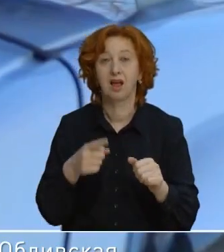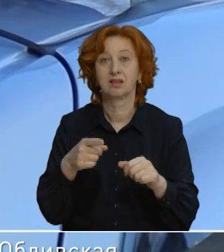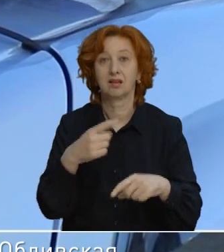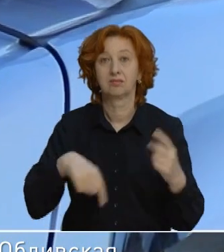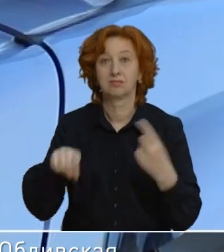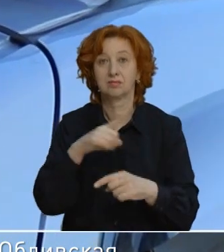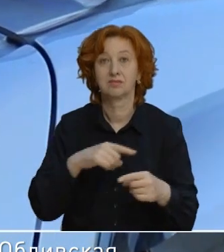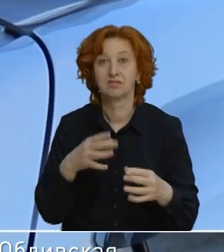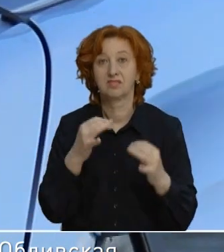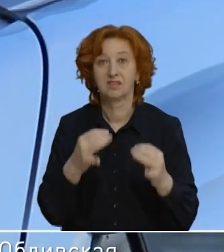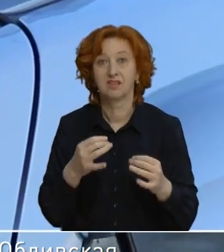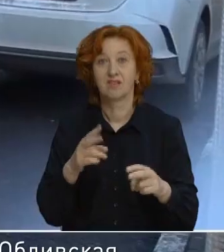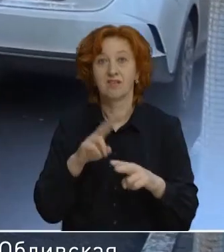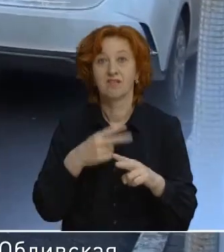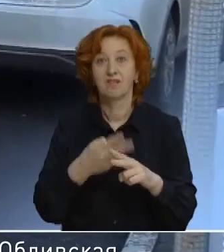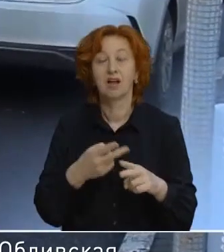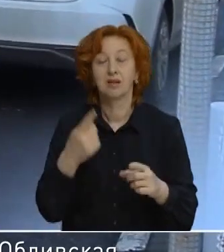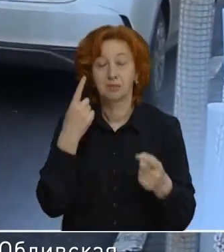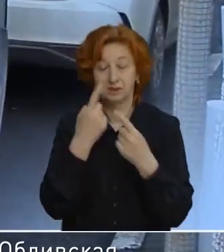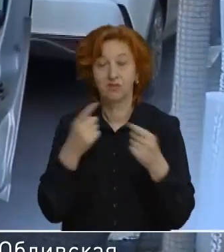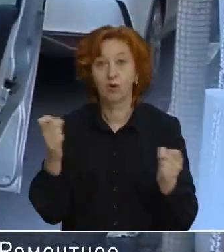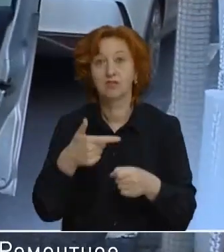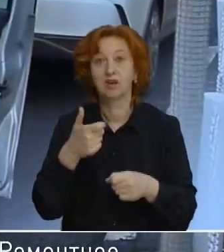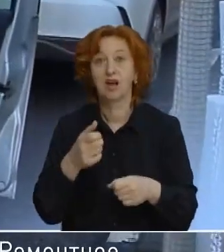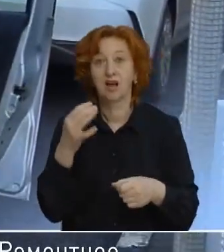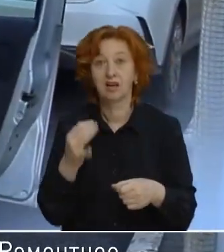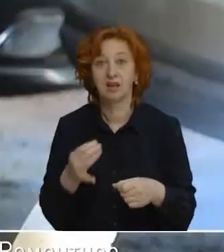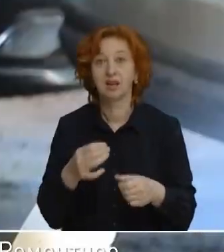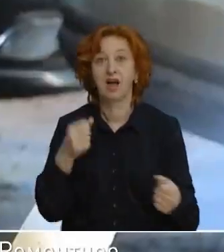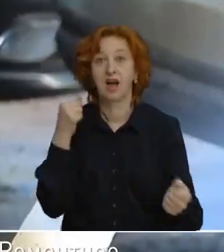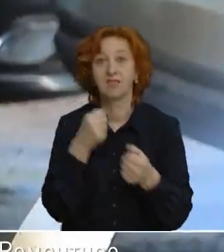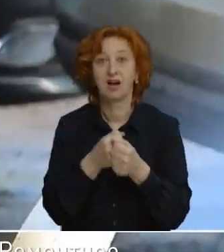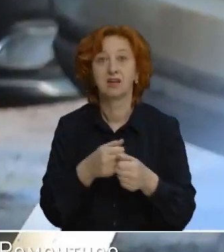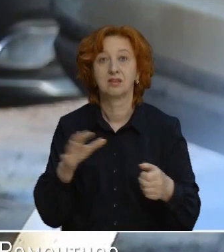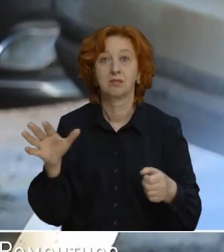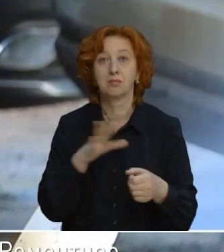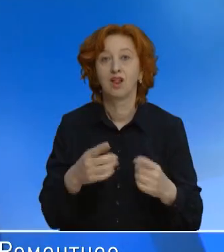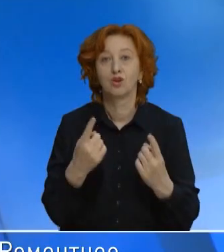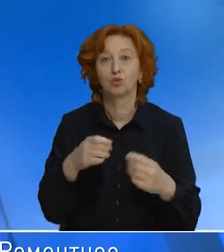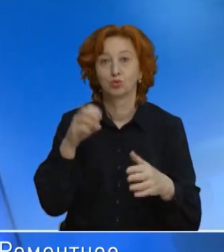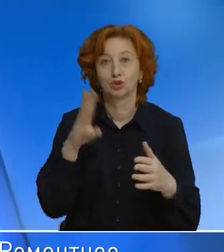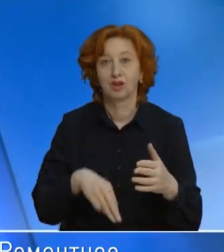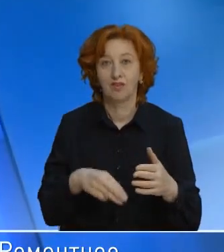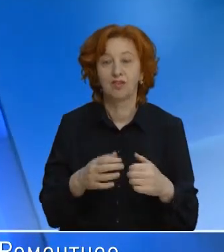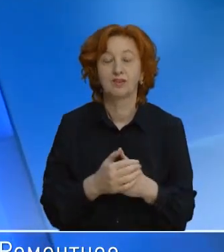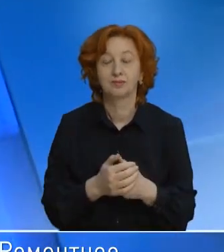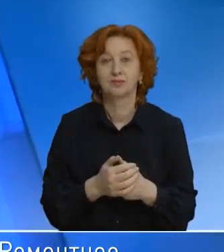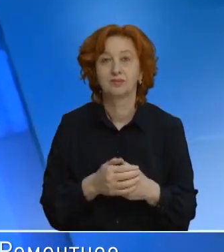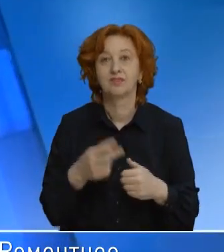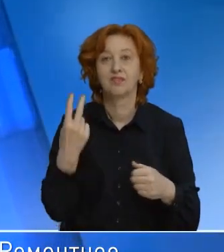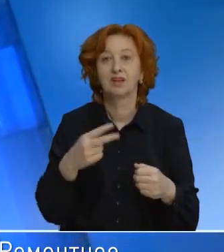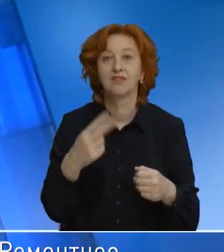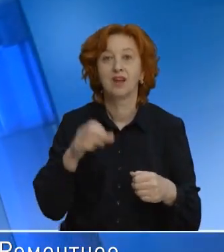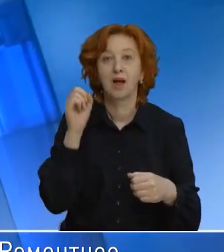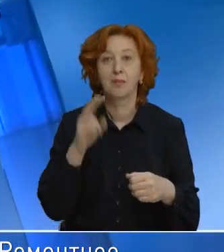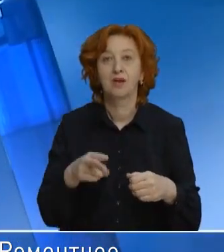автомобиля. По данным госавтоинспекции, в результате аварии никто не пострадал. 20 апреля в